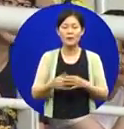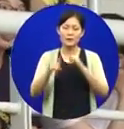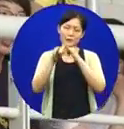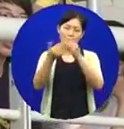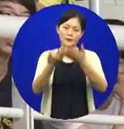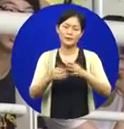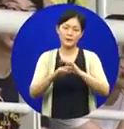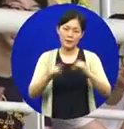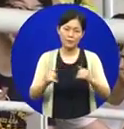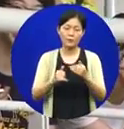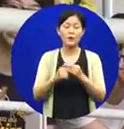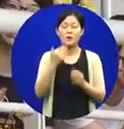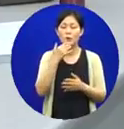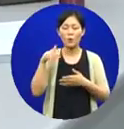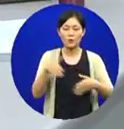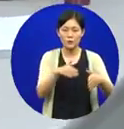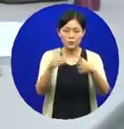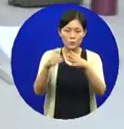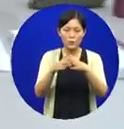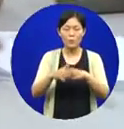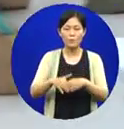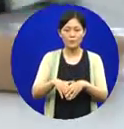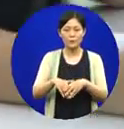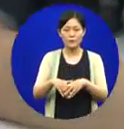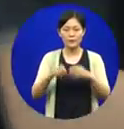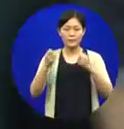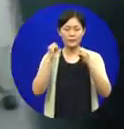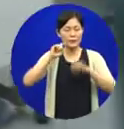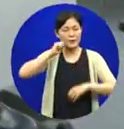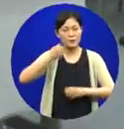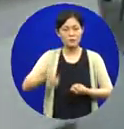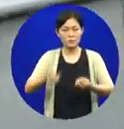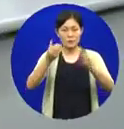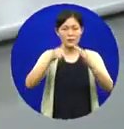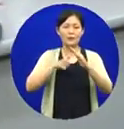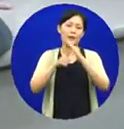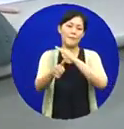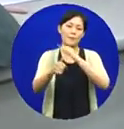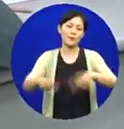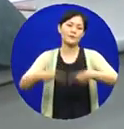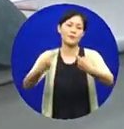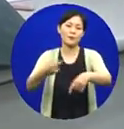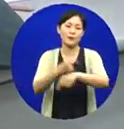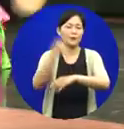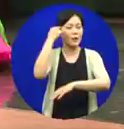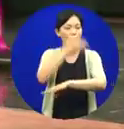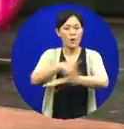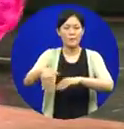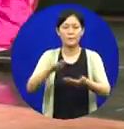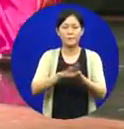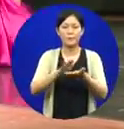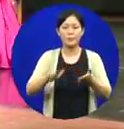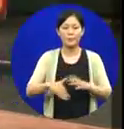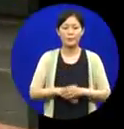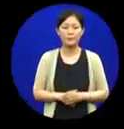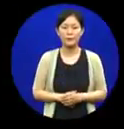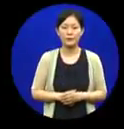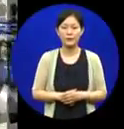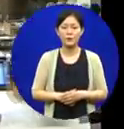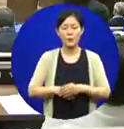전달된 입상자들은 다가오는 경기도 청소년 종합예술제에 우리 시 대표로 출전할 예정입니다.